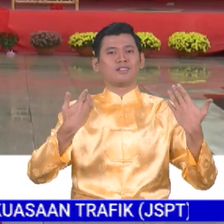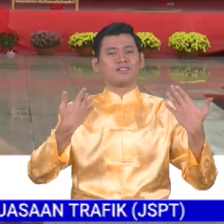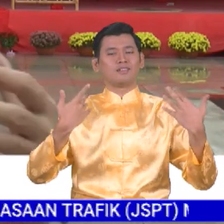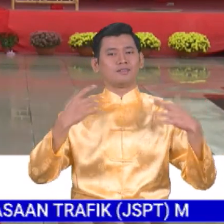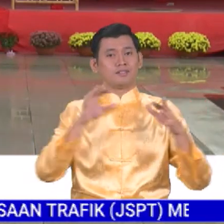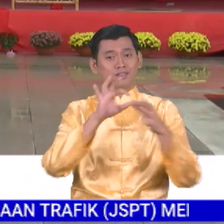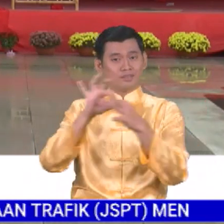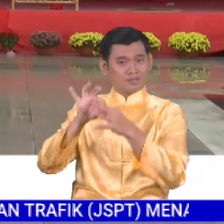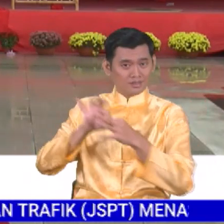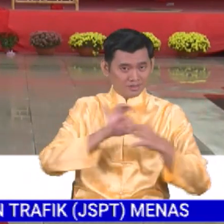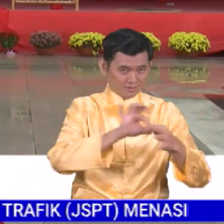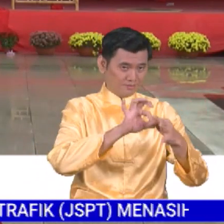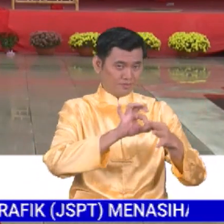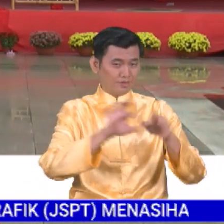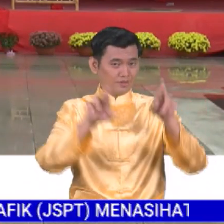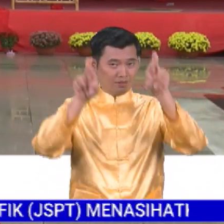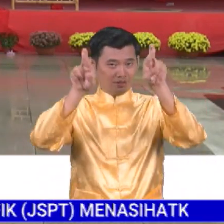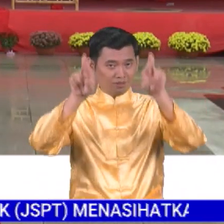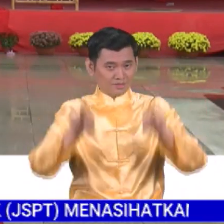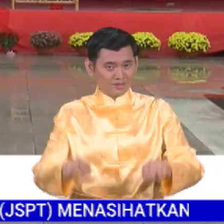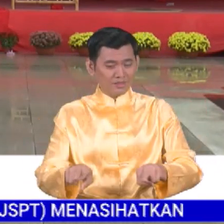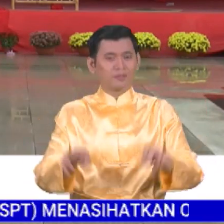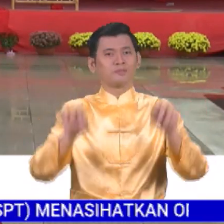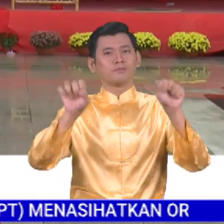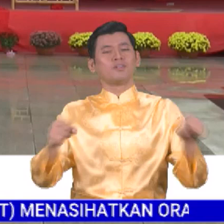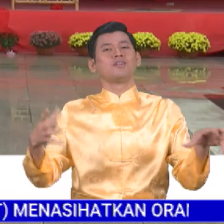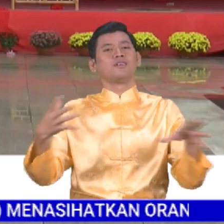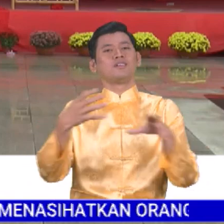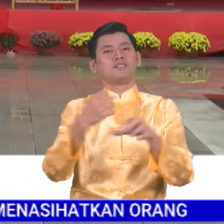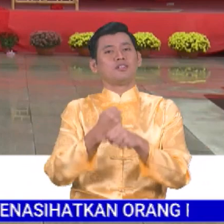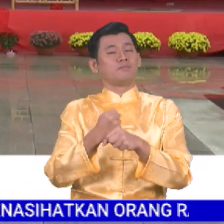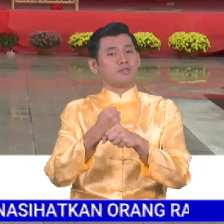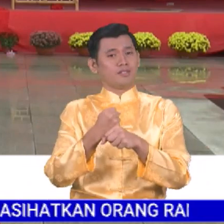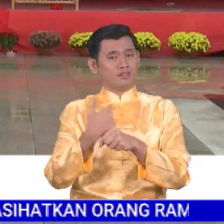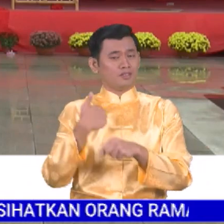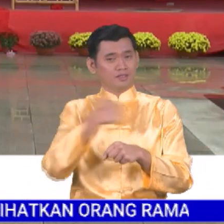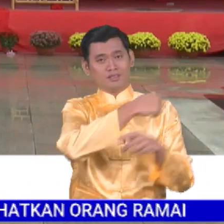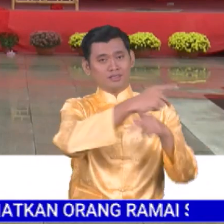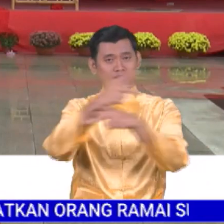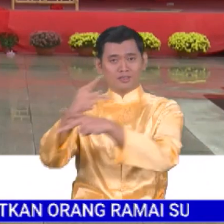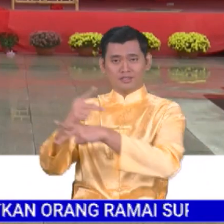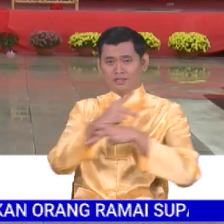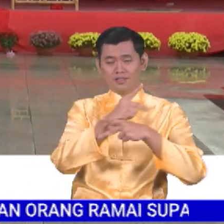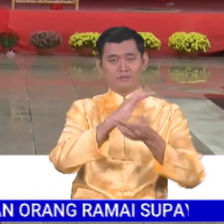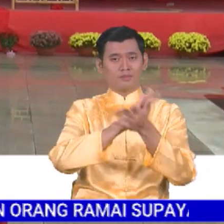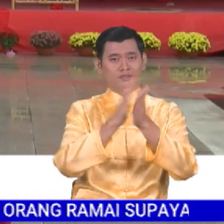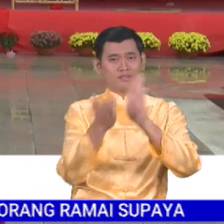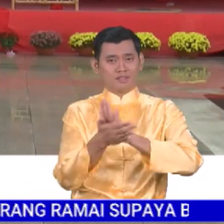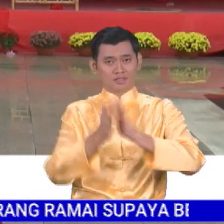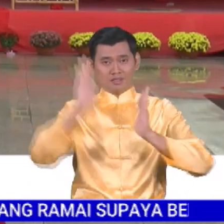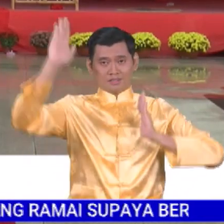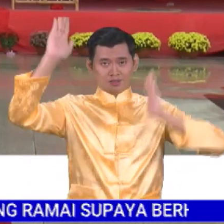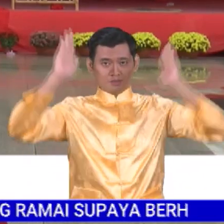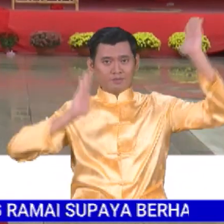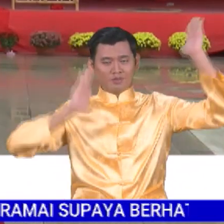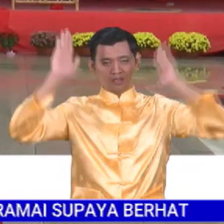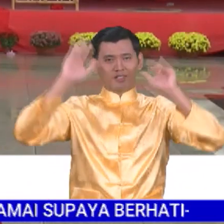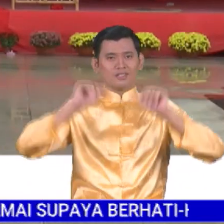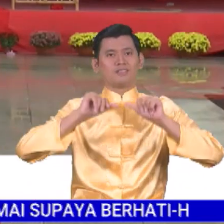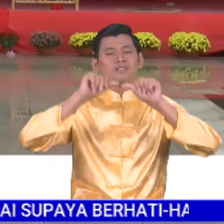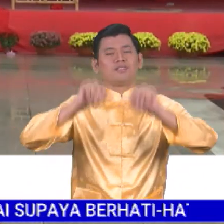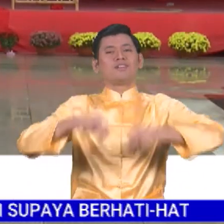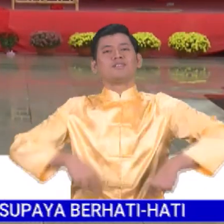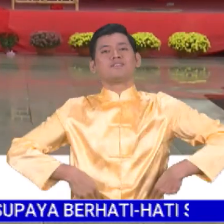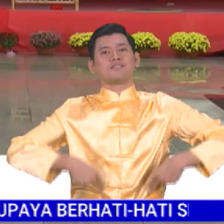ini, keadaan muhibah ini dapat dipertahankan supaya Malaysia ini boleh terus